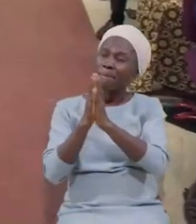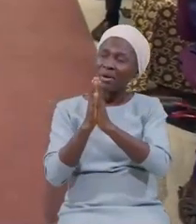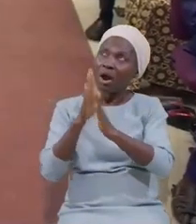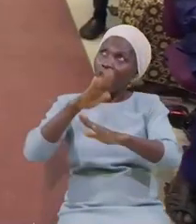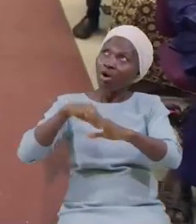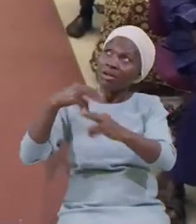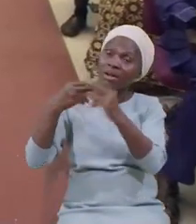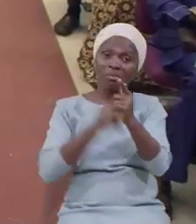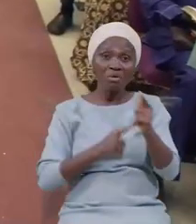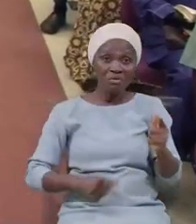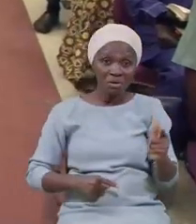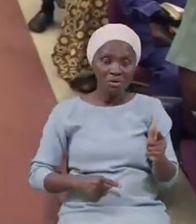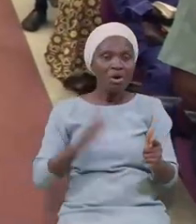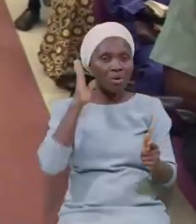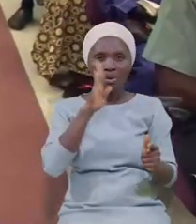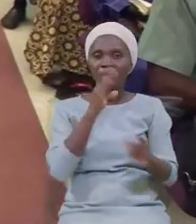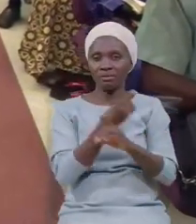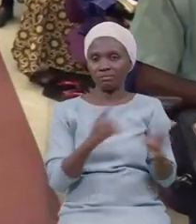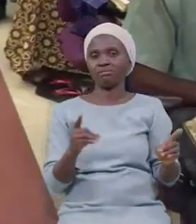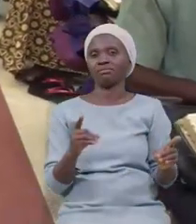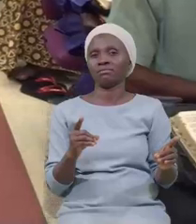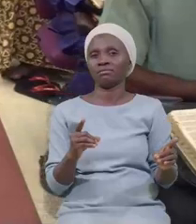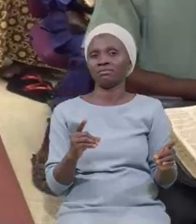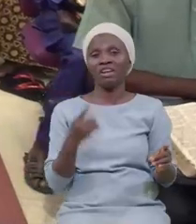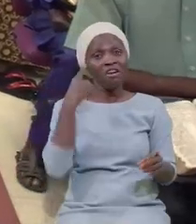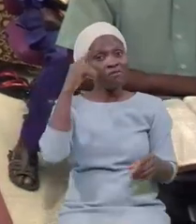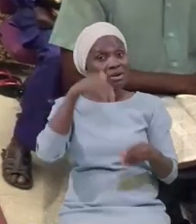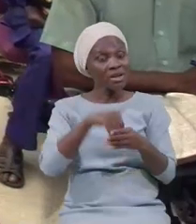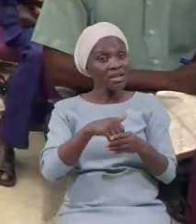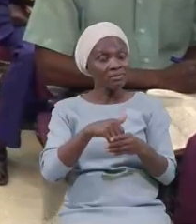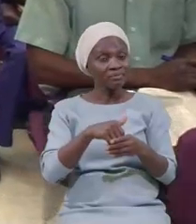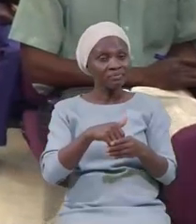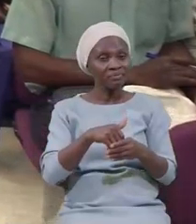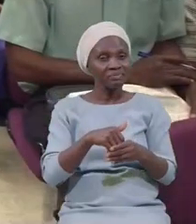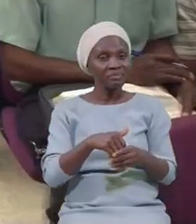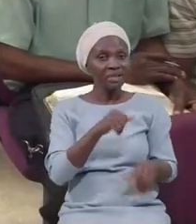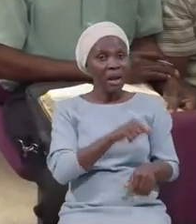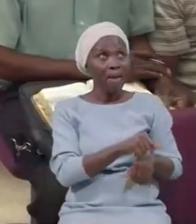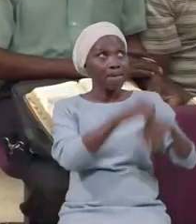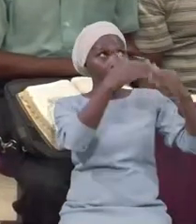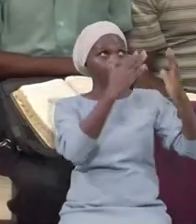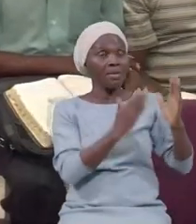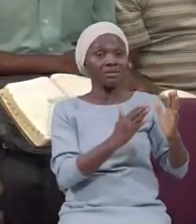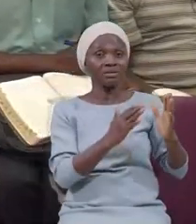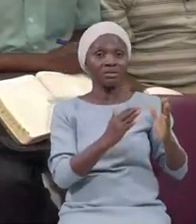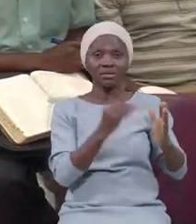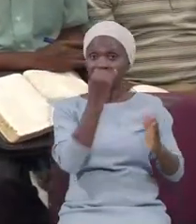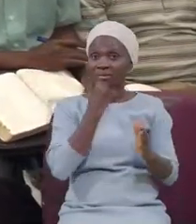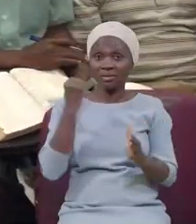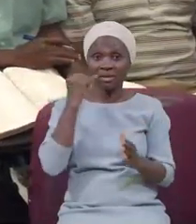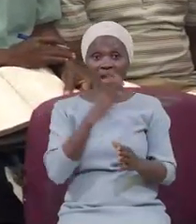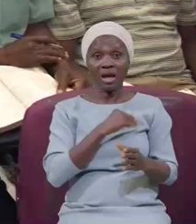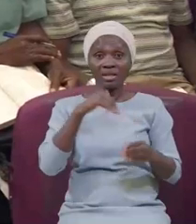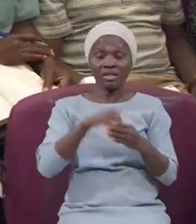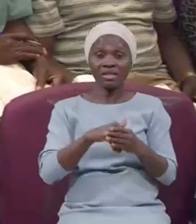de l'Éternel sera délivré. Le salut sera sur la montagne de Sion et